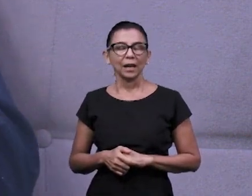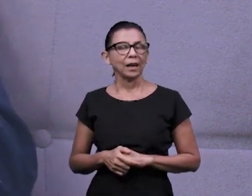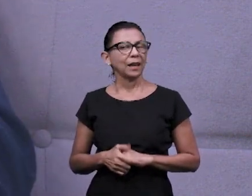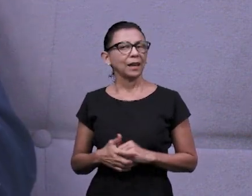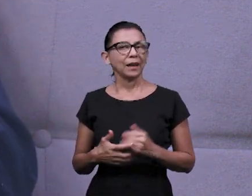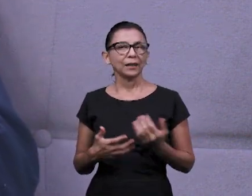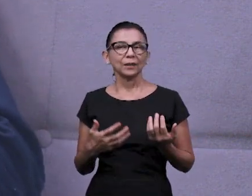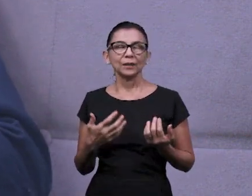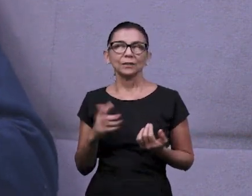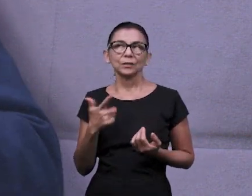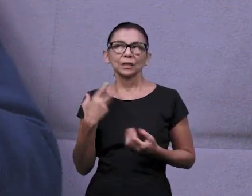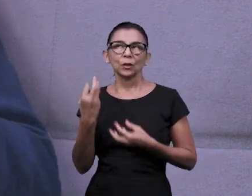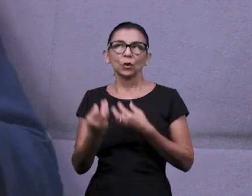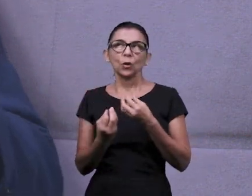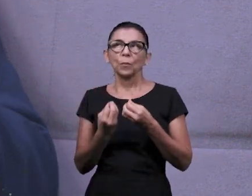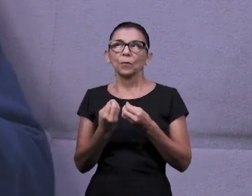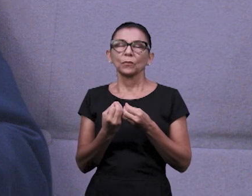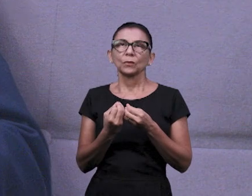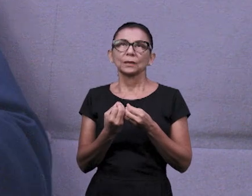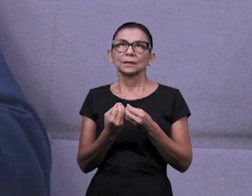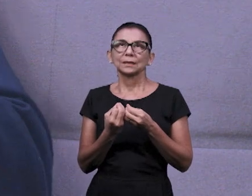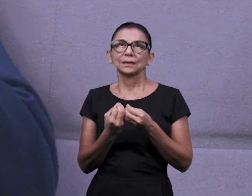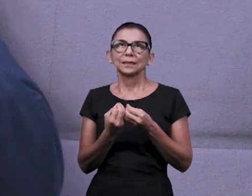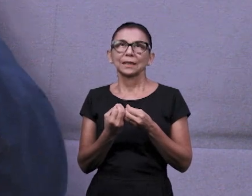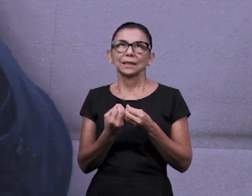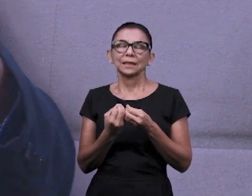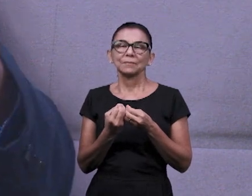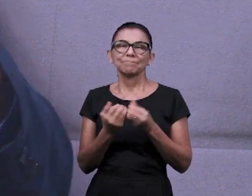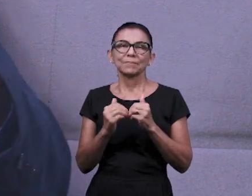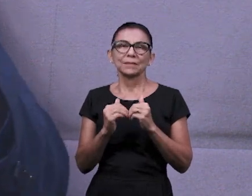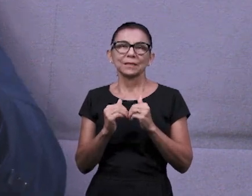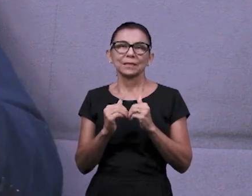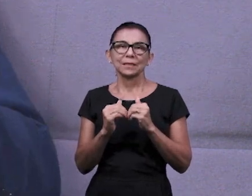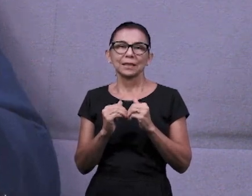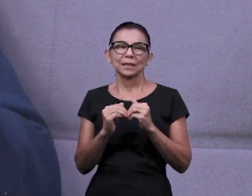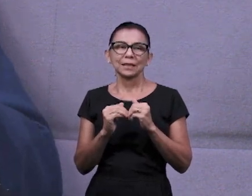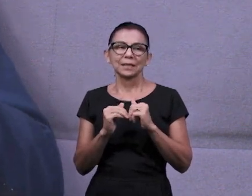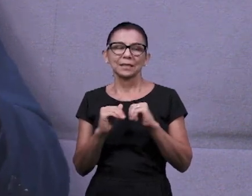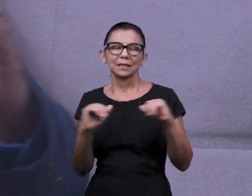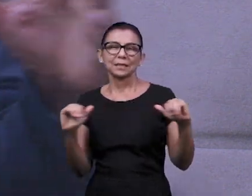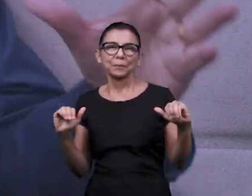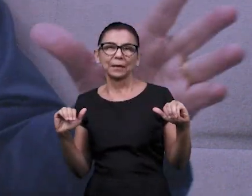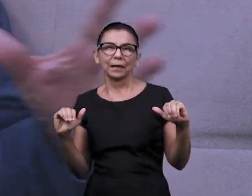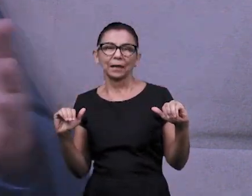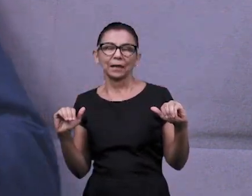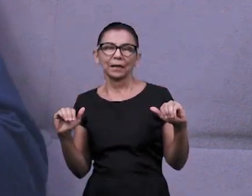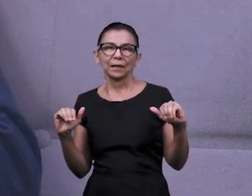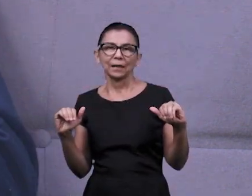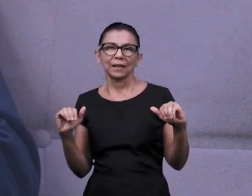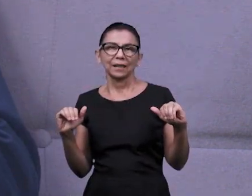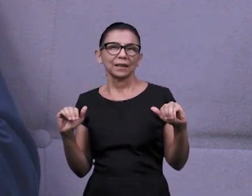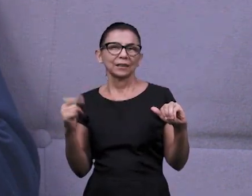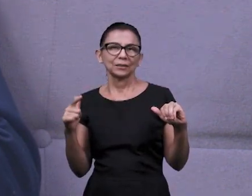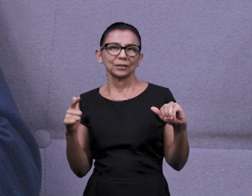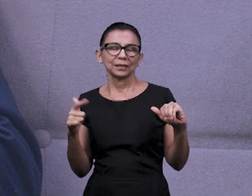de Jésus. Pourquoi? Parce que la résurrection, ça a été la grande explosion du projet de